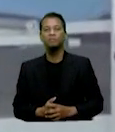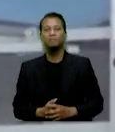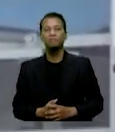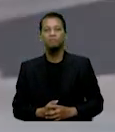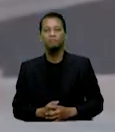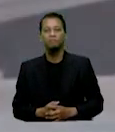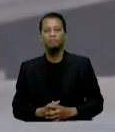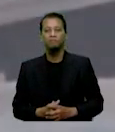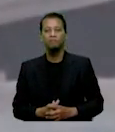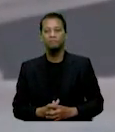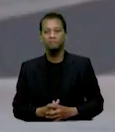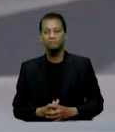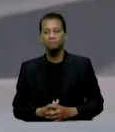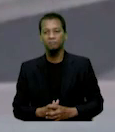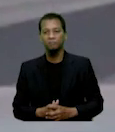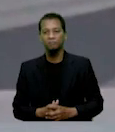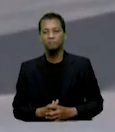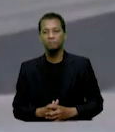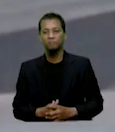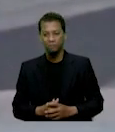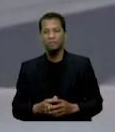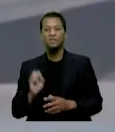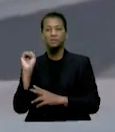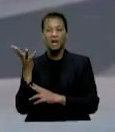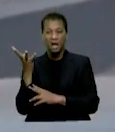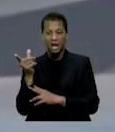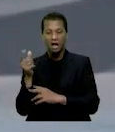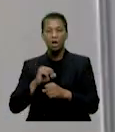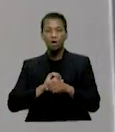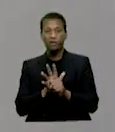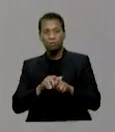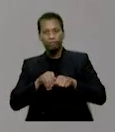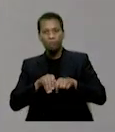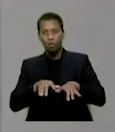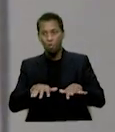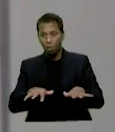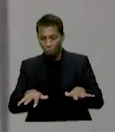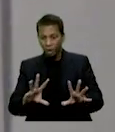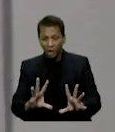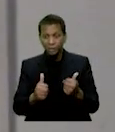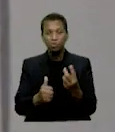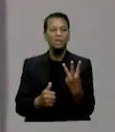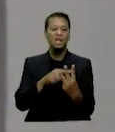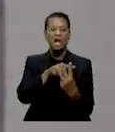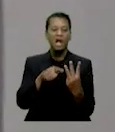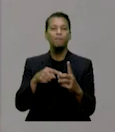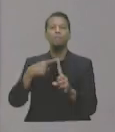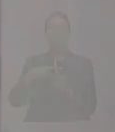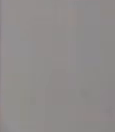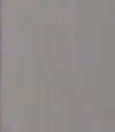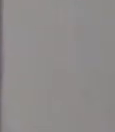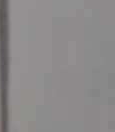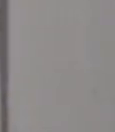Kasus COVID-19 kembali ditemukan di kota Semarang. Tiga orang warga dinyatakan positif COVID-19 merupakan warga Sendang Mulyo Tembalang,